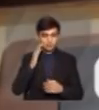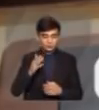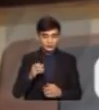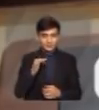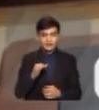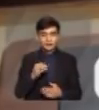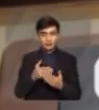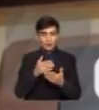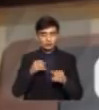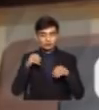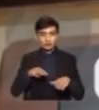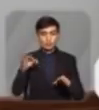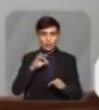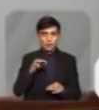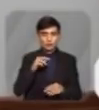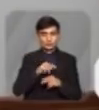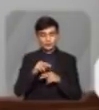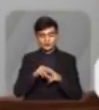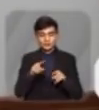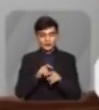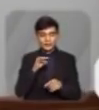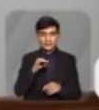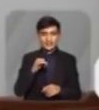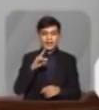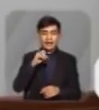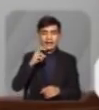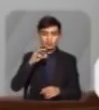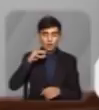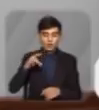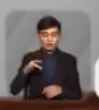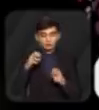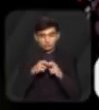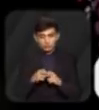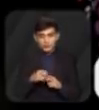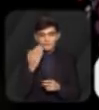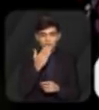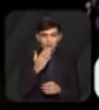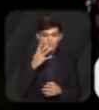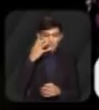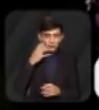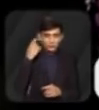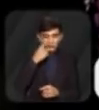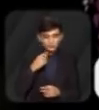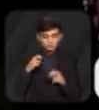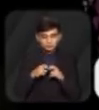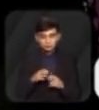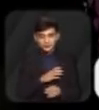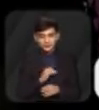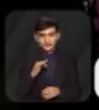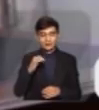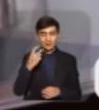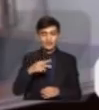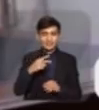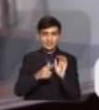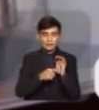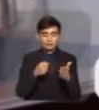Прежде чем принять решение, преподаватели, в том числе и ректор Академии, тщательно изучили фото- и видеоматериалы. По их мнению, магистранты в возрасте от